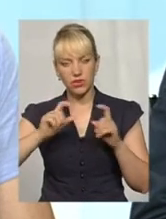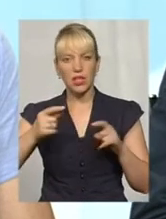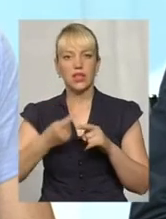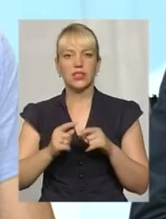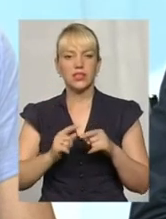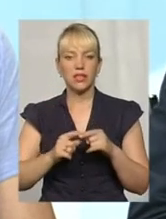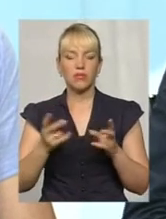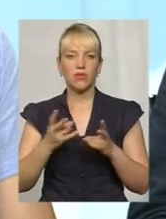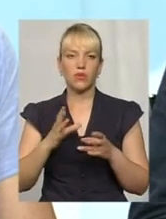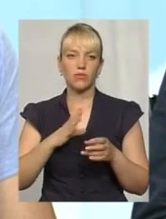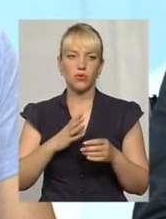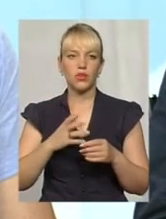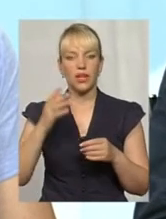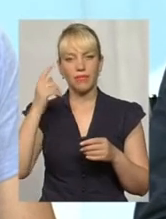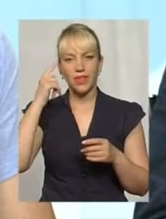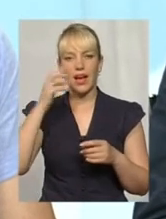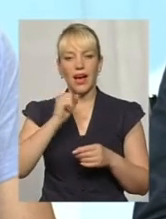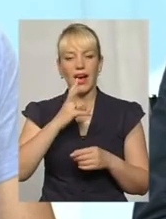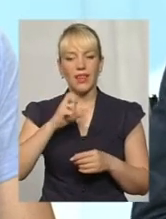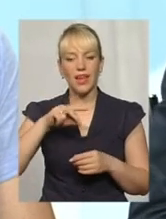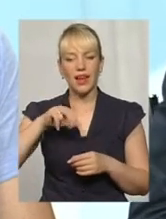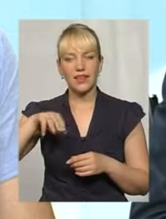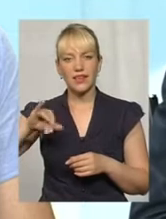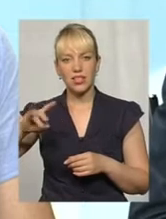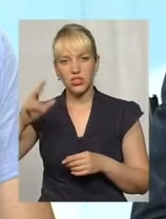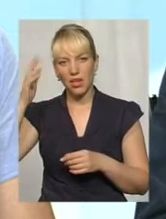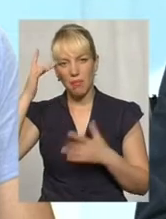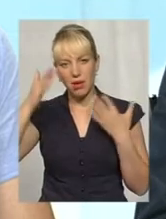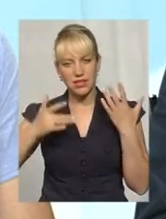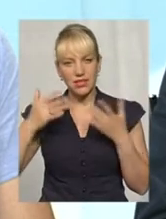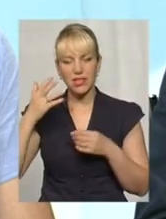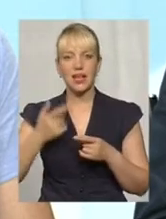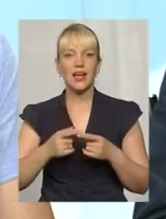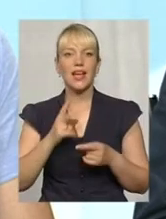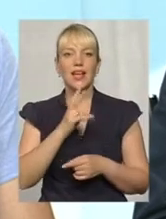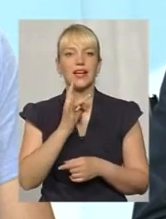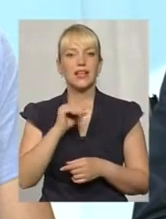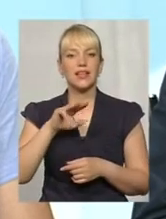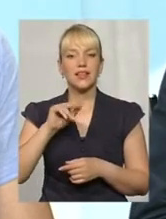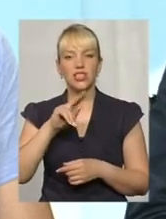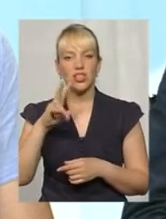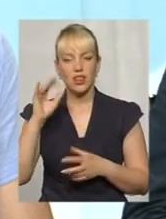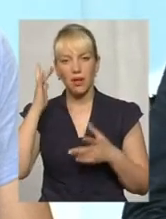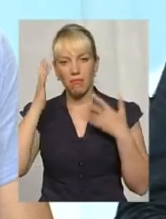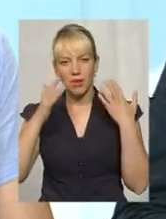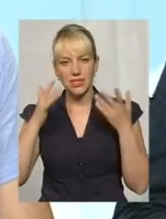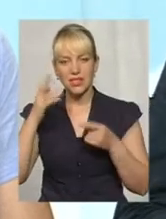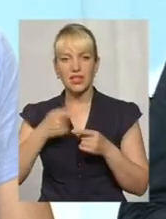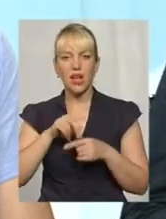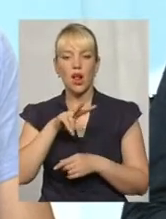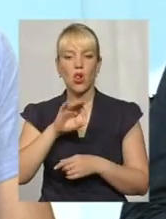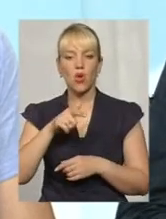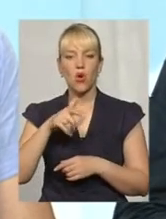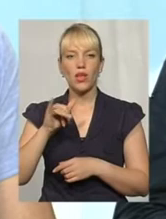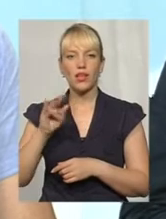це має бути аналітичне мислення, критичне мислення і логічне мислення. Фактично, це не є